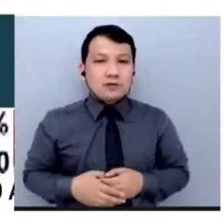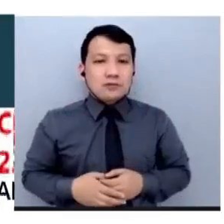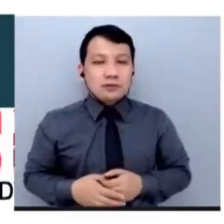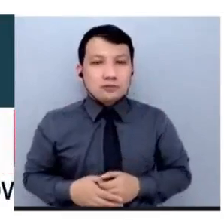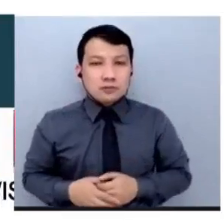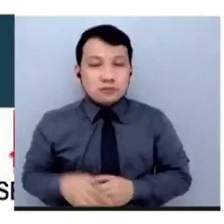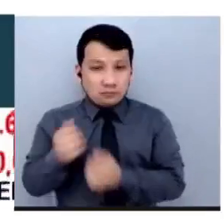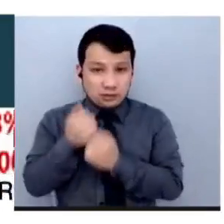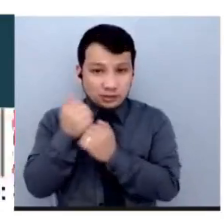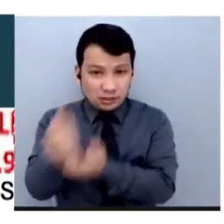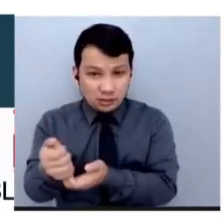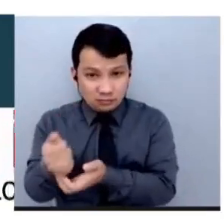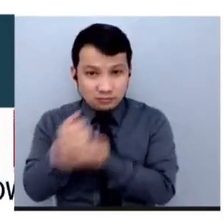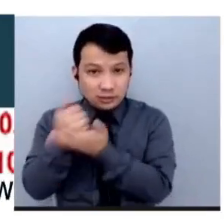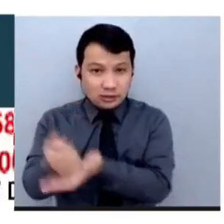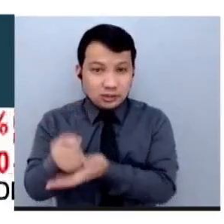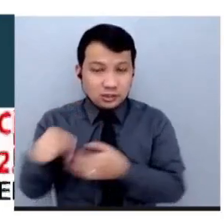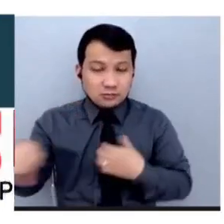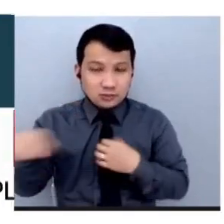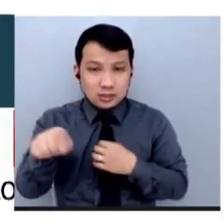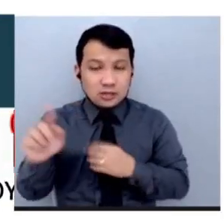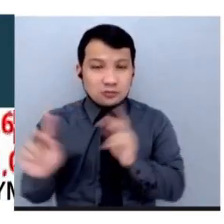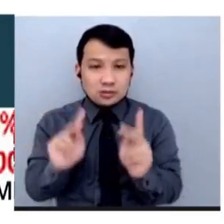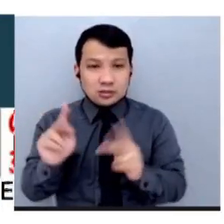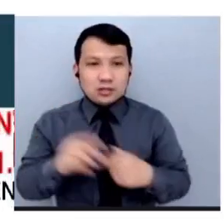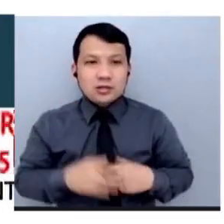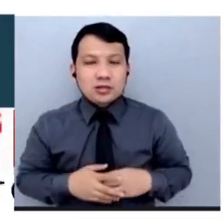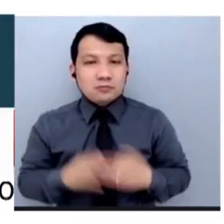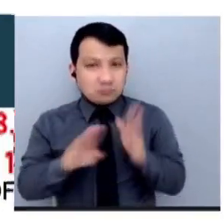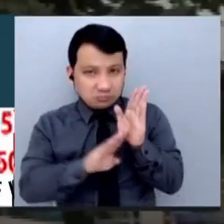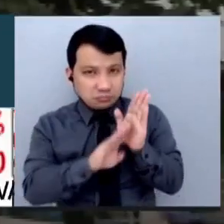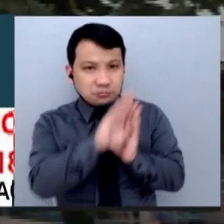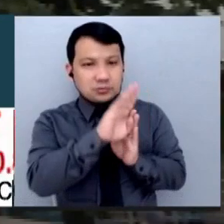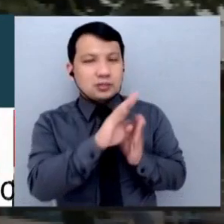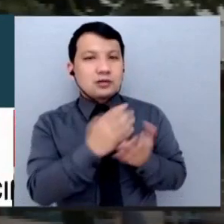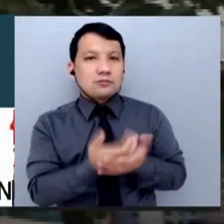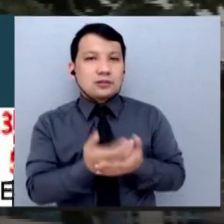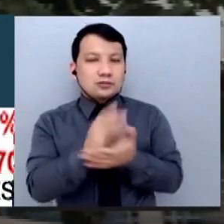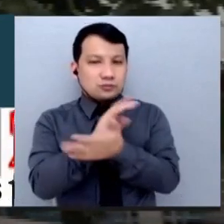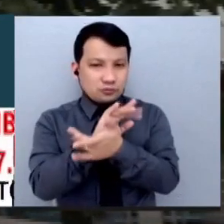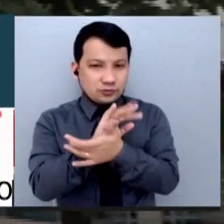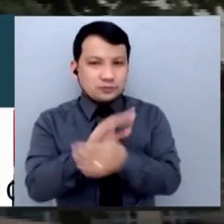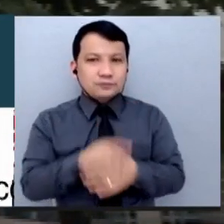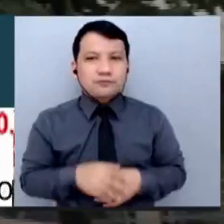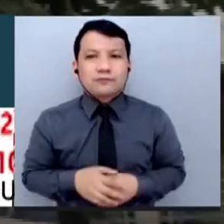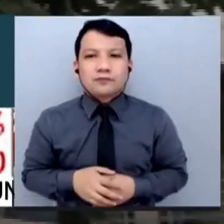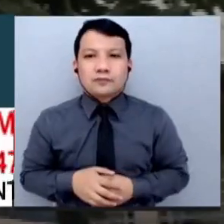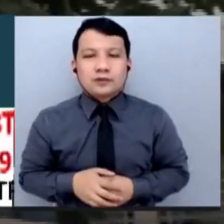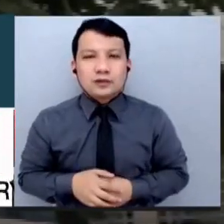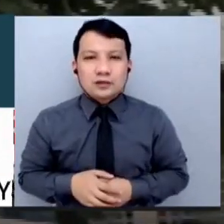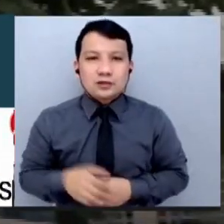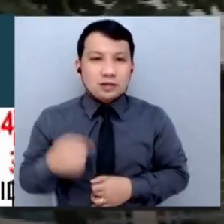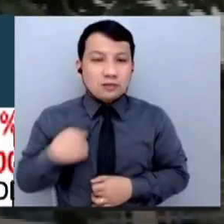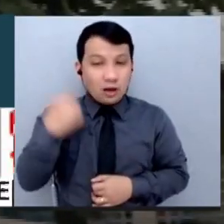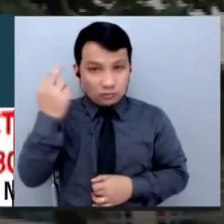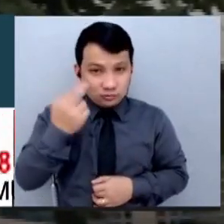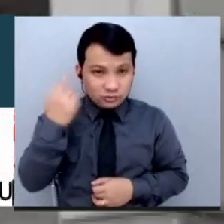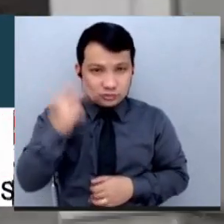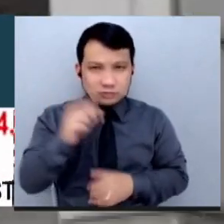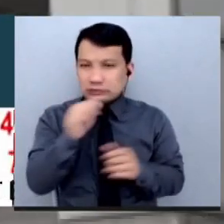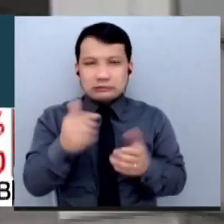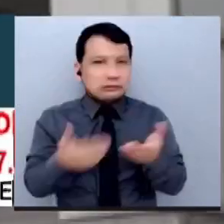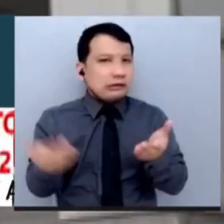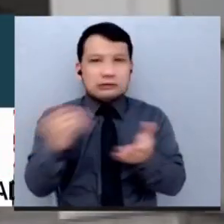pagtulong sa ating mga kababayan doon sa pagbangon nila sa COVID-19. No? So that is the reason why hindi ako tumakbong